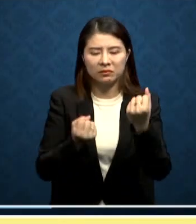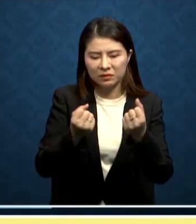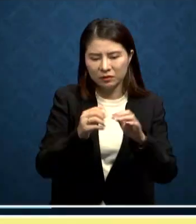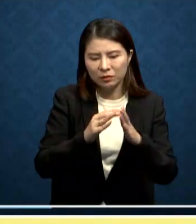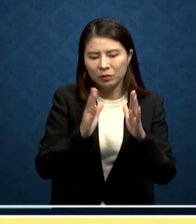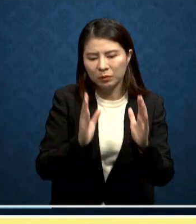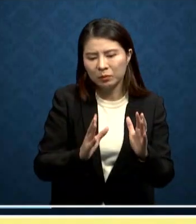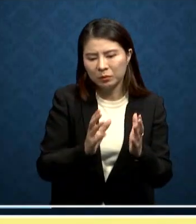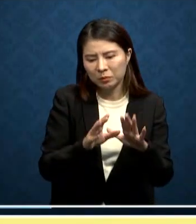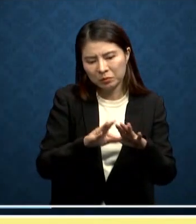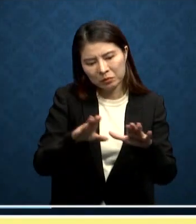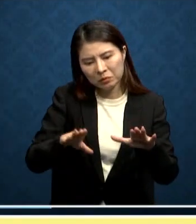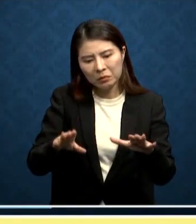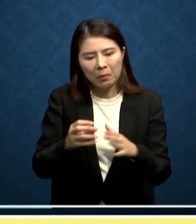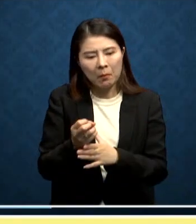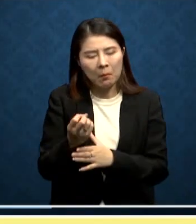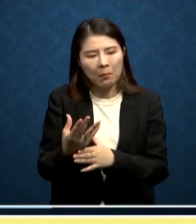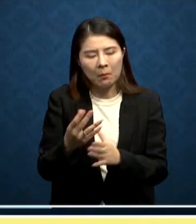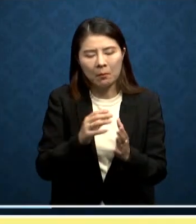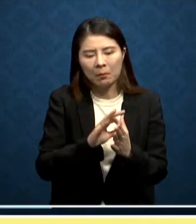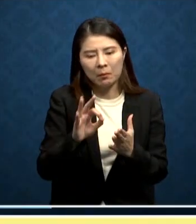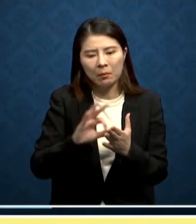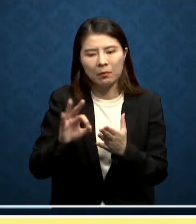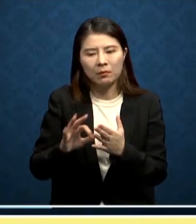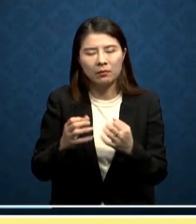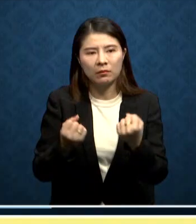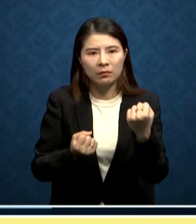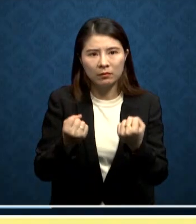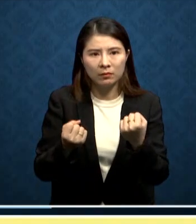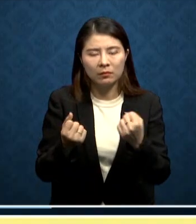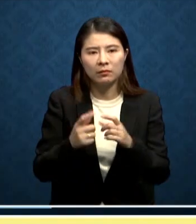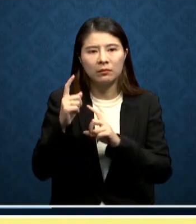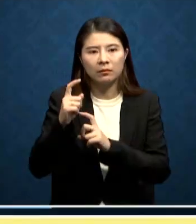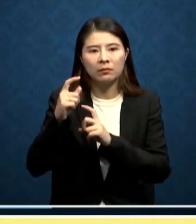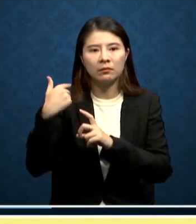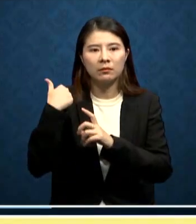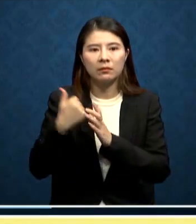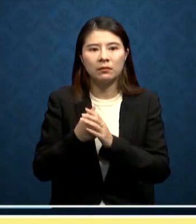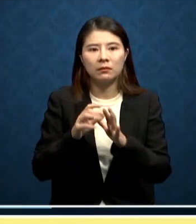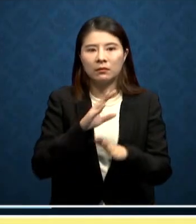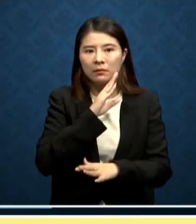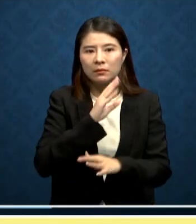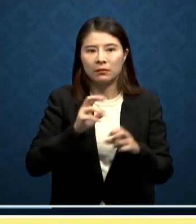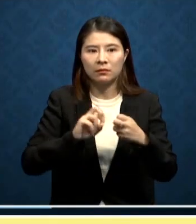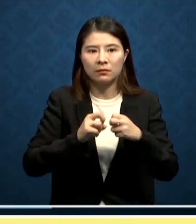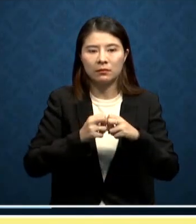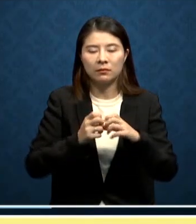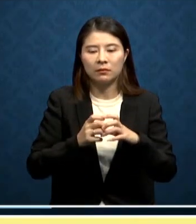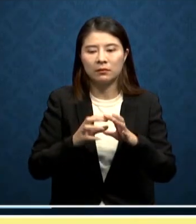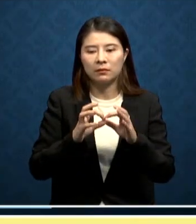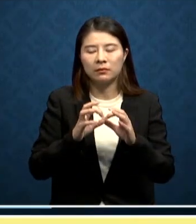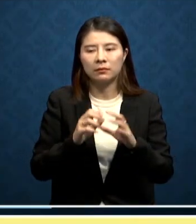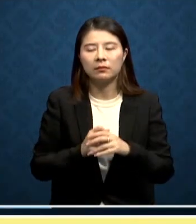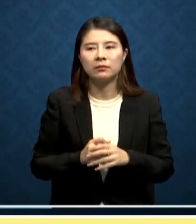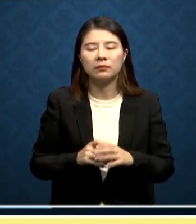อุบัติเหตุก็เพิ่มขึ้นอันนั้นก็เป็นเหตุผลแต่ว่าถ้าเราสามารถเอ่อลดปัญหาอุบัติเหตุได้นะ